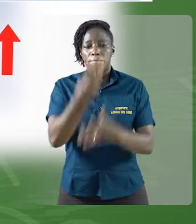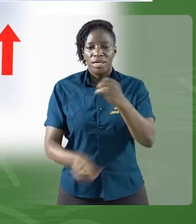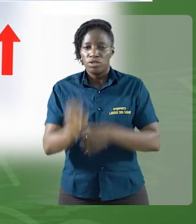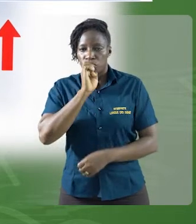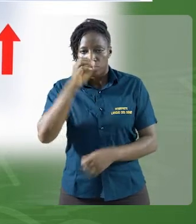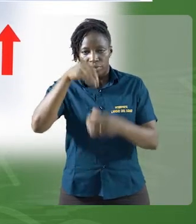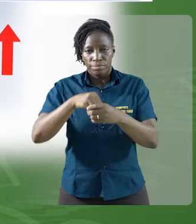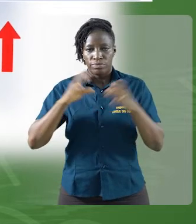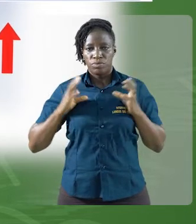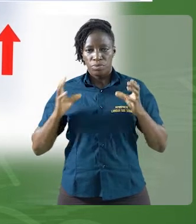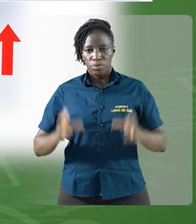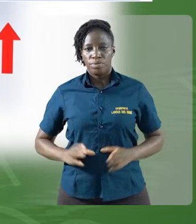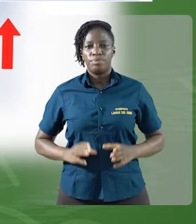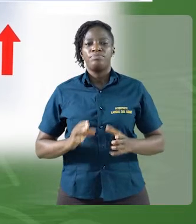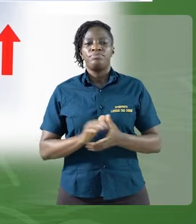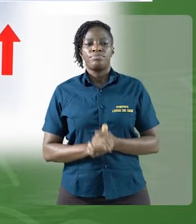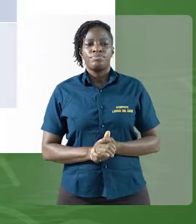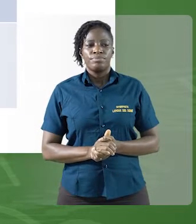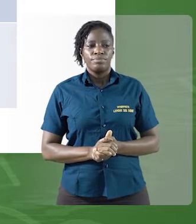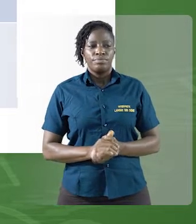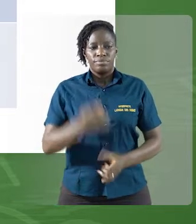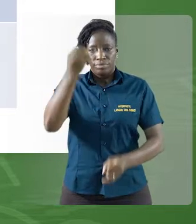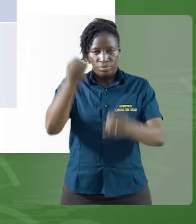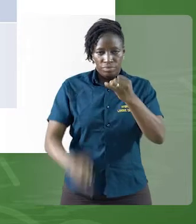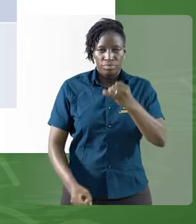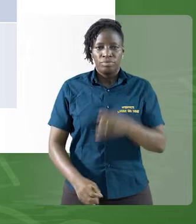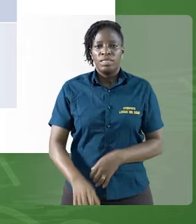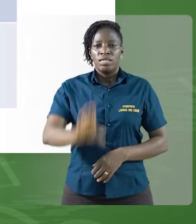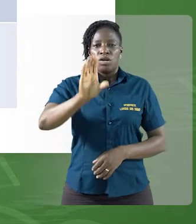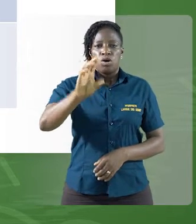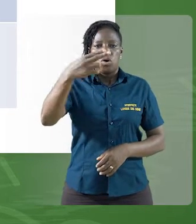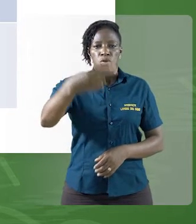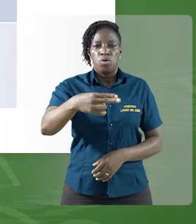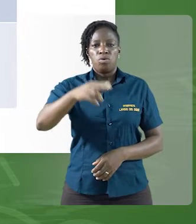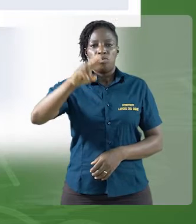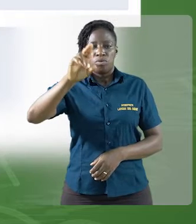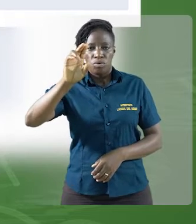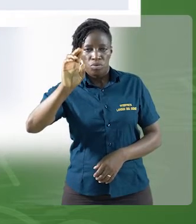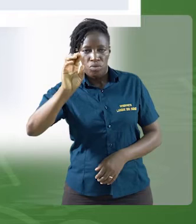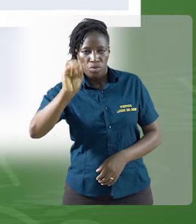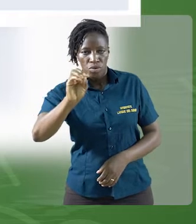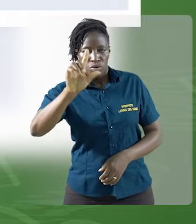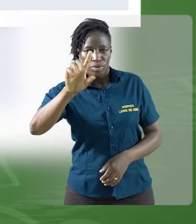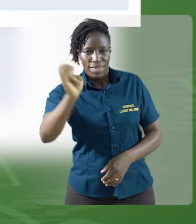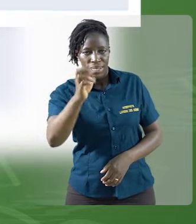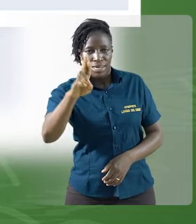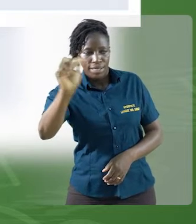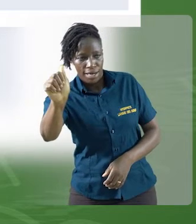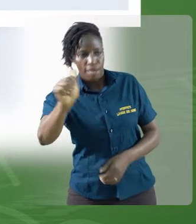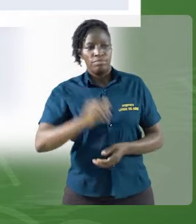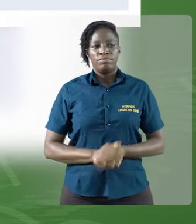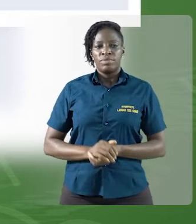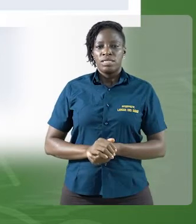une déshydratation. Enfin, la dernière ligne de notre tableau concerne le choléra.